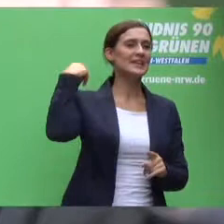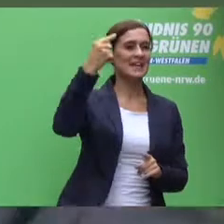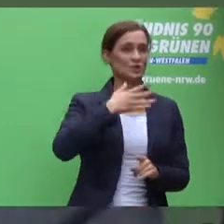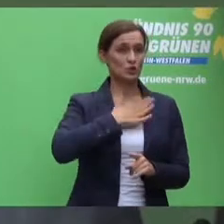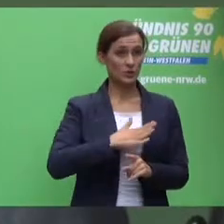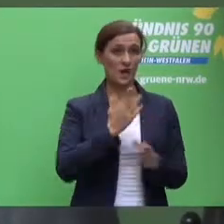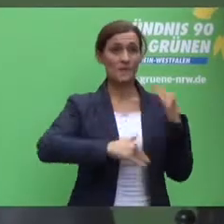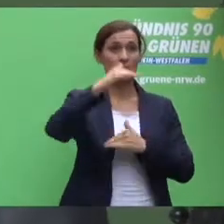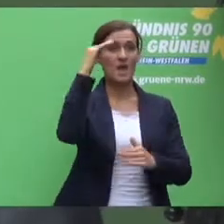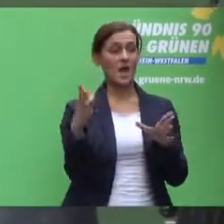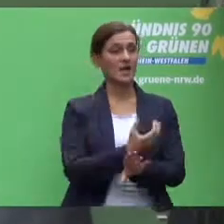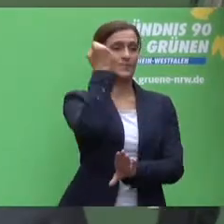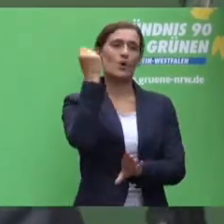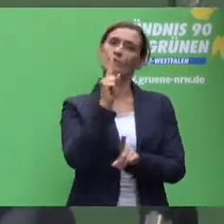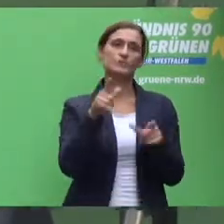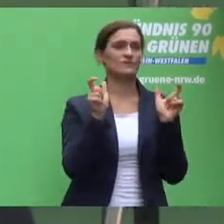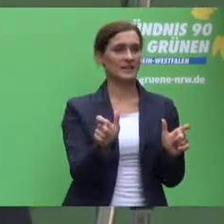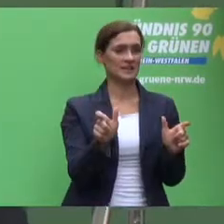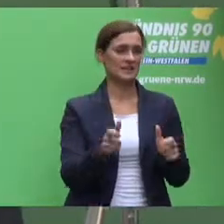Mehrheit hat.